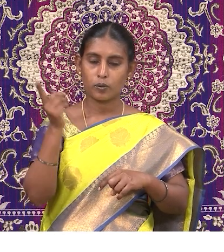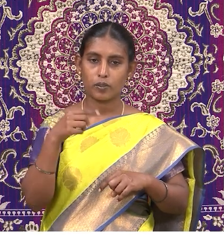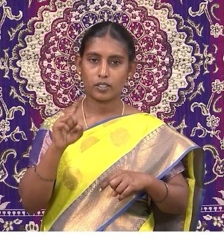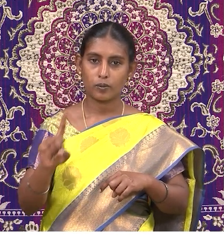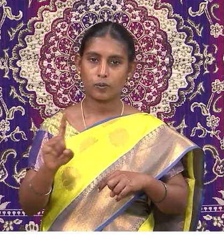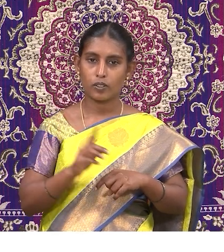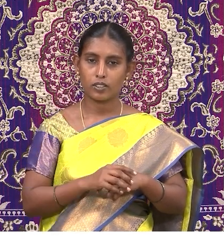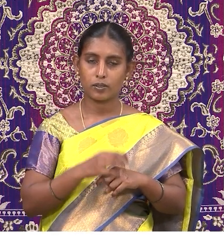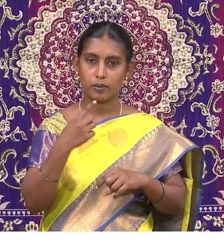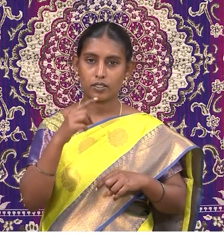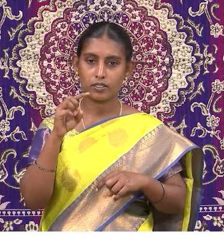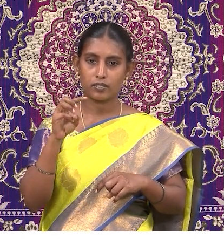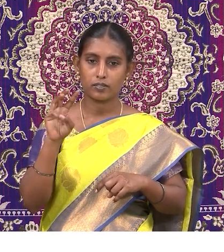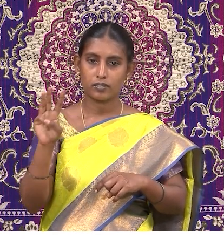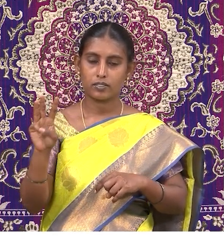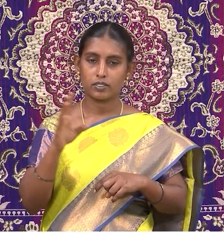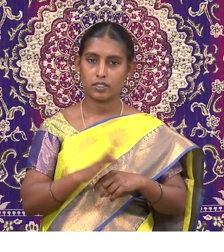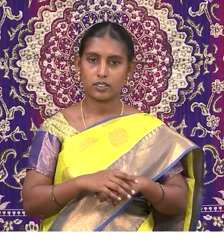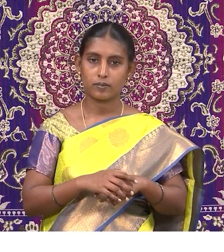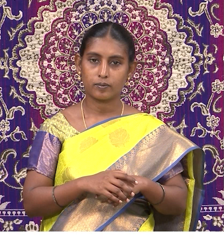ஒன்று. ஸோ மைனஸ் த்ரீ பை ஒன் மைனஸ் த்ரீ.